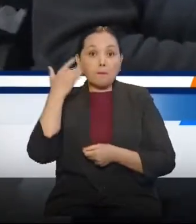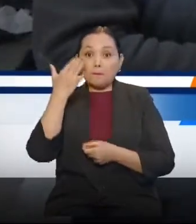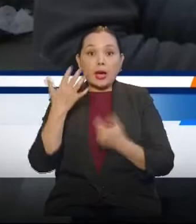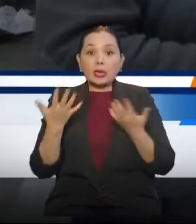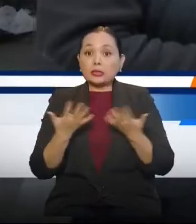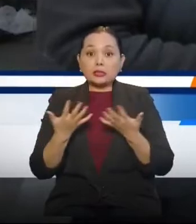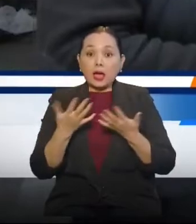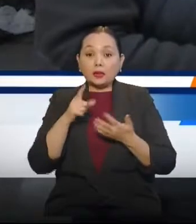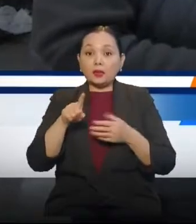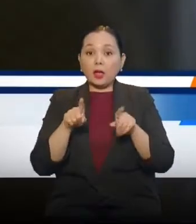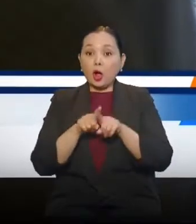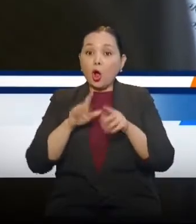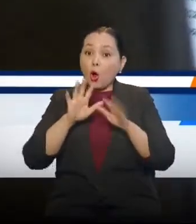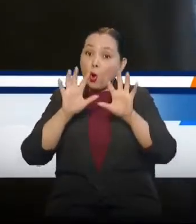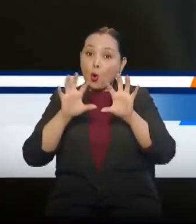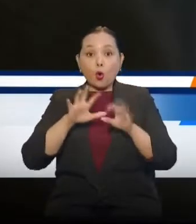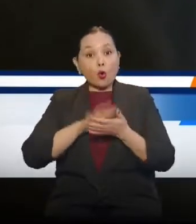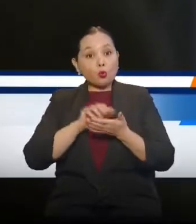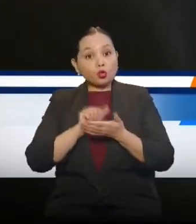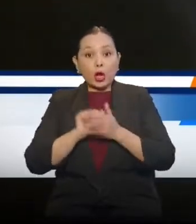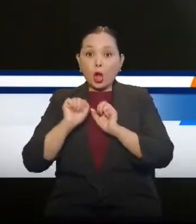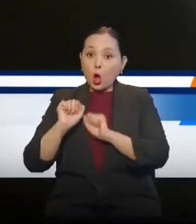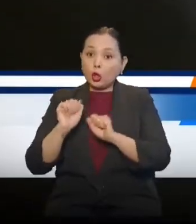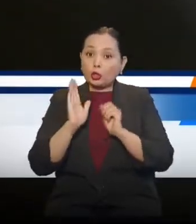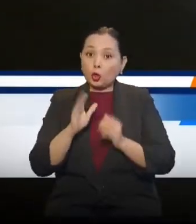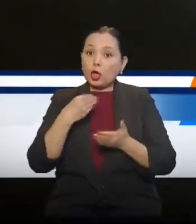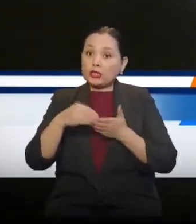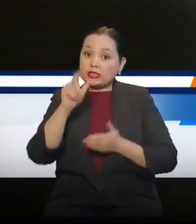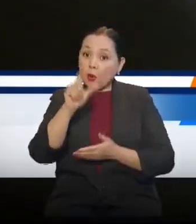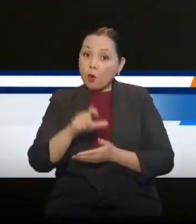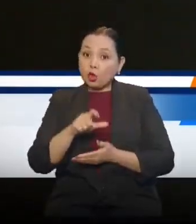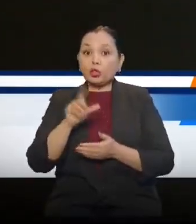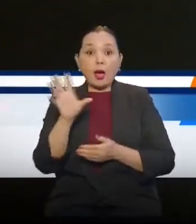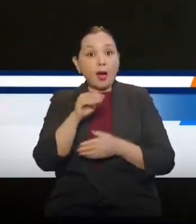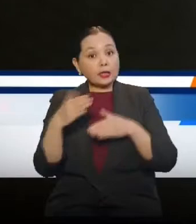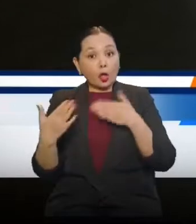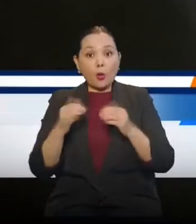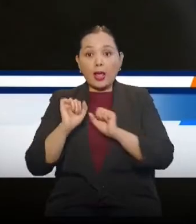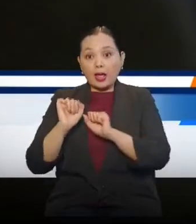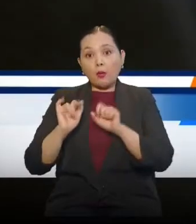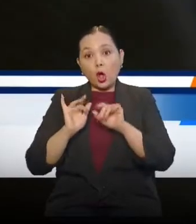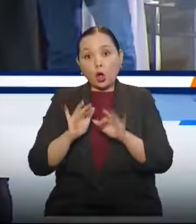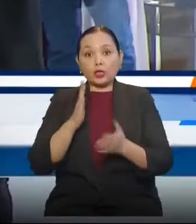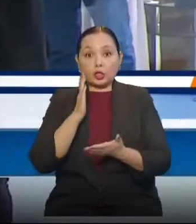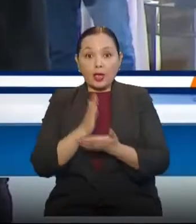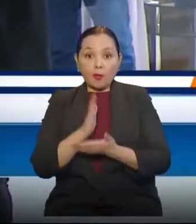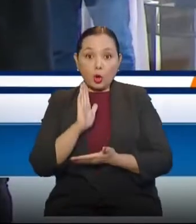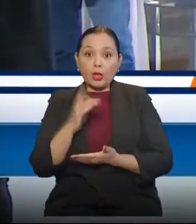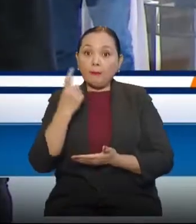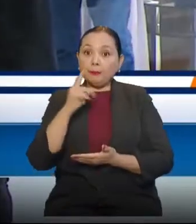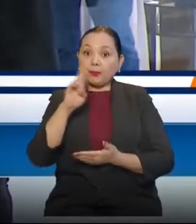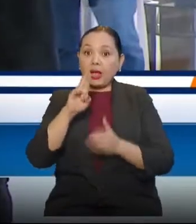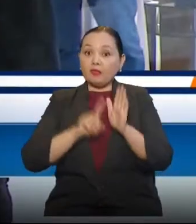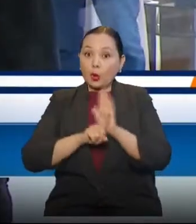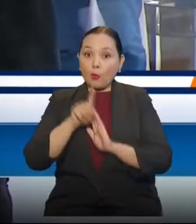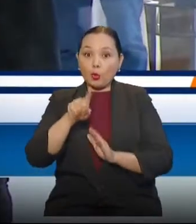ro'yxatdan o'tkazish jarayonida huquqbuzarliklarning oldini olish va iste'molchilar huquqini har tomonlama himoya qilishdan iborat. Birinchi yanvardan